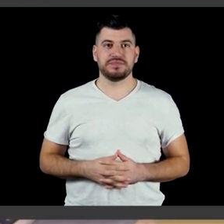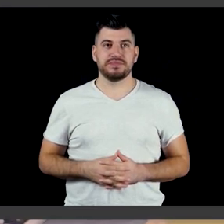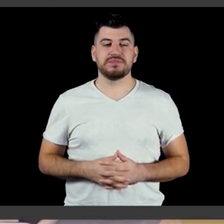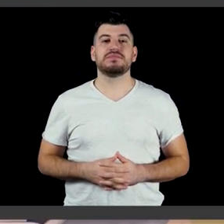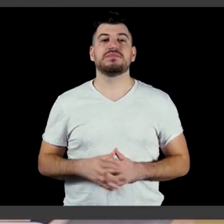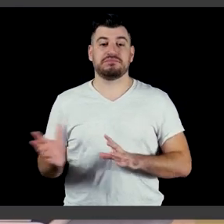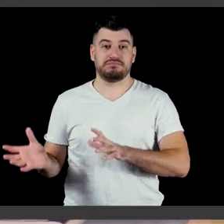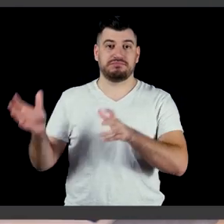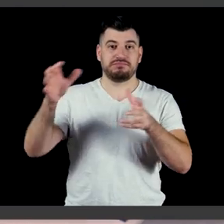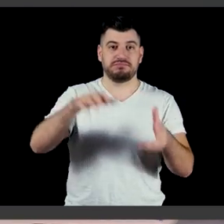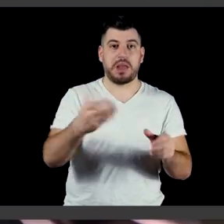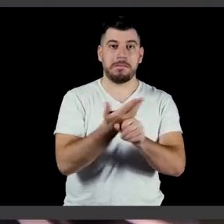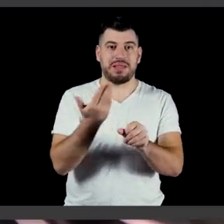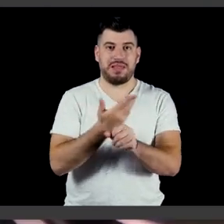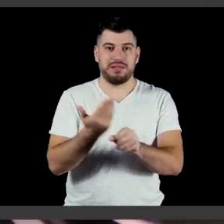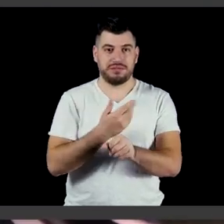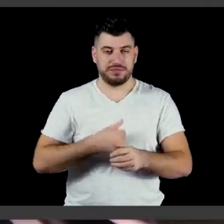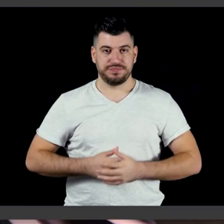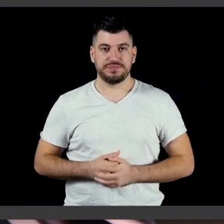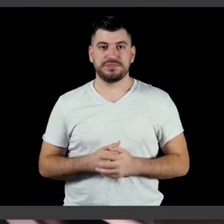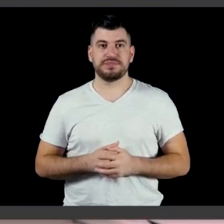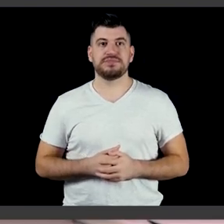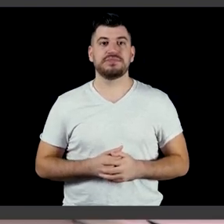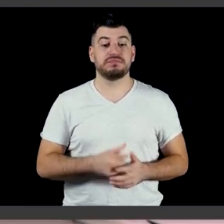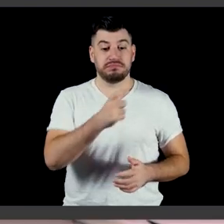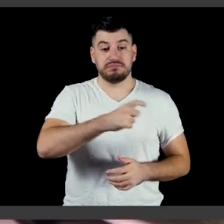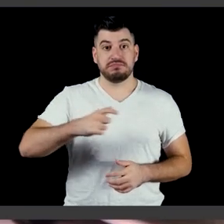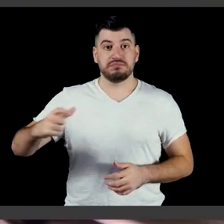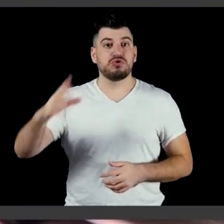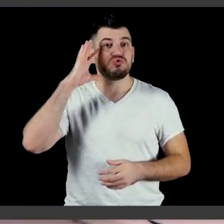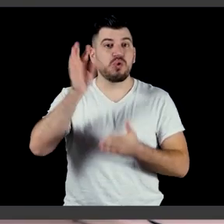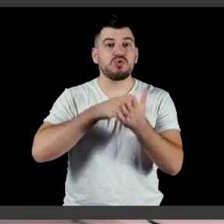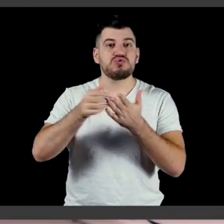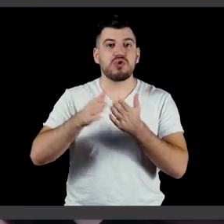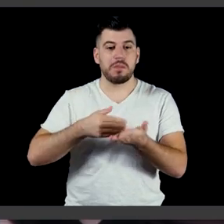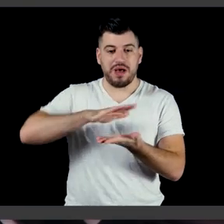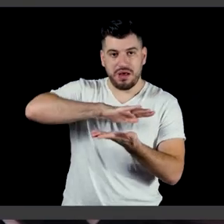Και πάμε να βάλουμε τις πατάτες μας μέσα. Οπότε τις βάζω μέσα και τις δίνω καλό χρώμα και από τις δύο πλευρές.